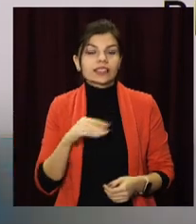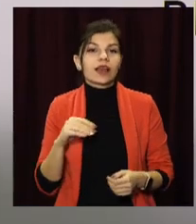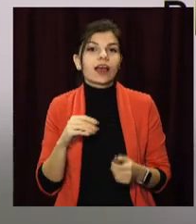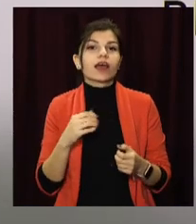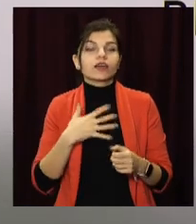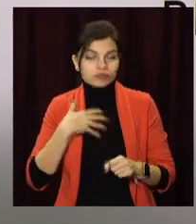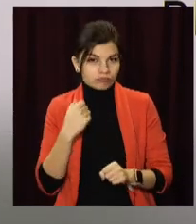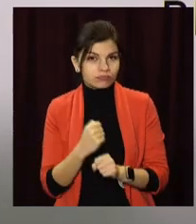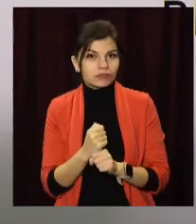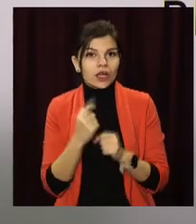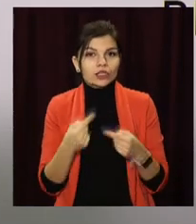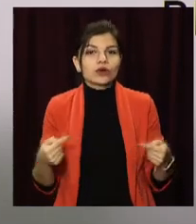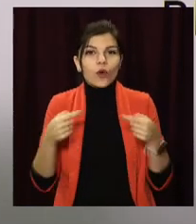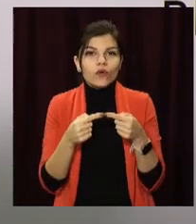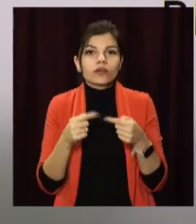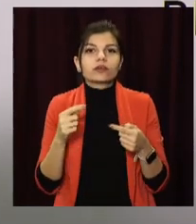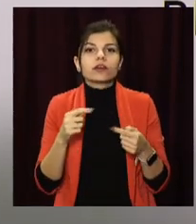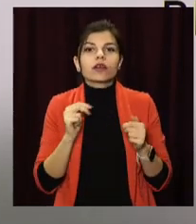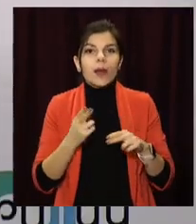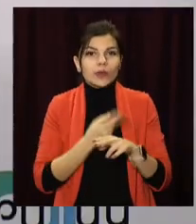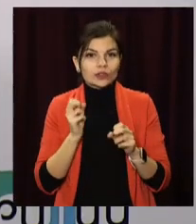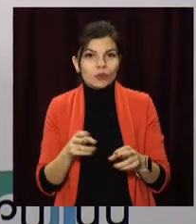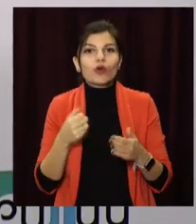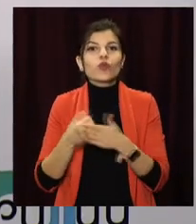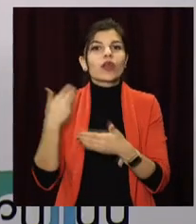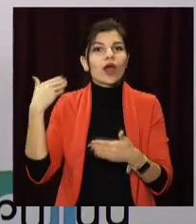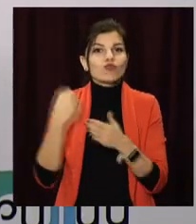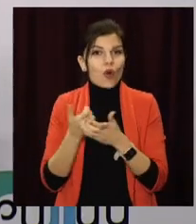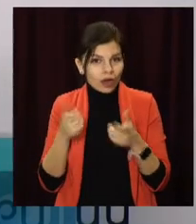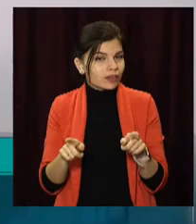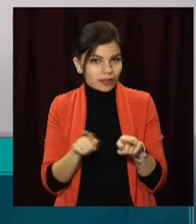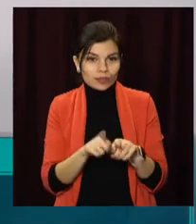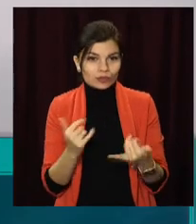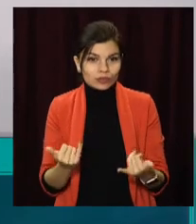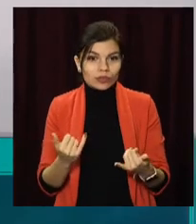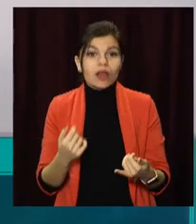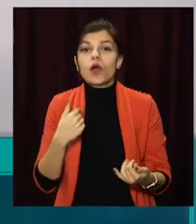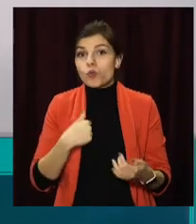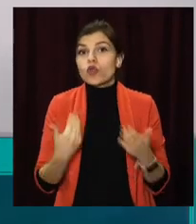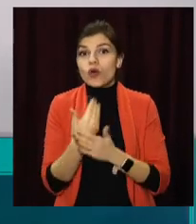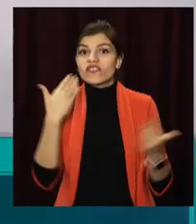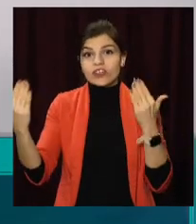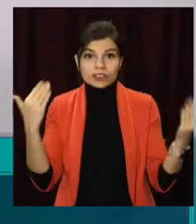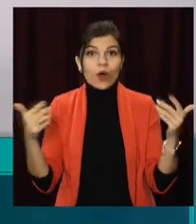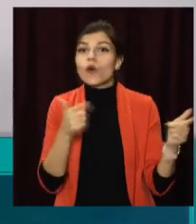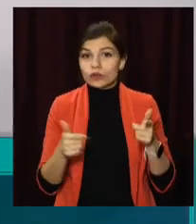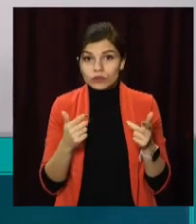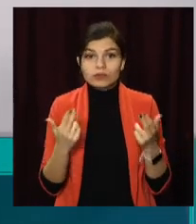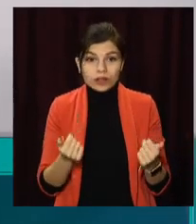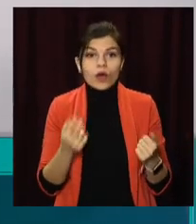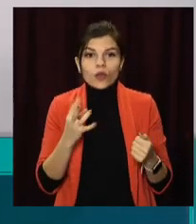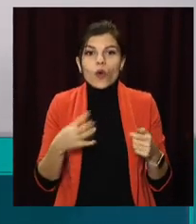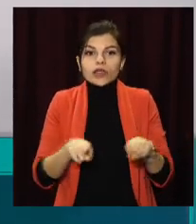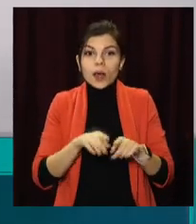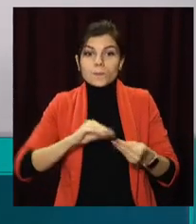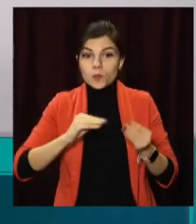згідно санітарних норм, як і було до карантину. Ми готуємо нові вистави, але от такі